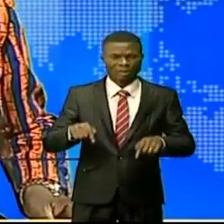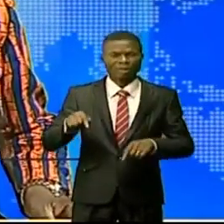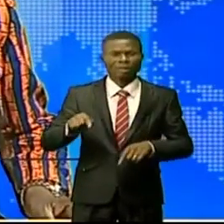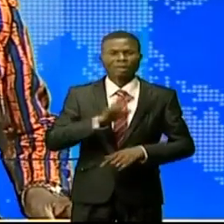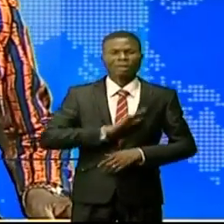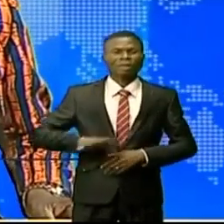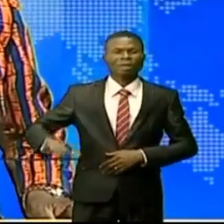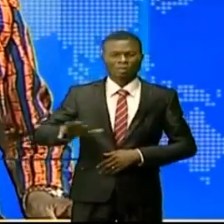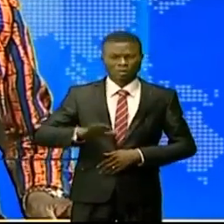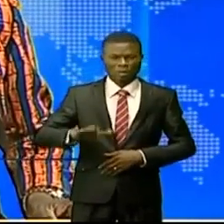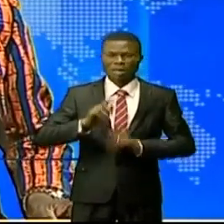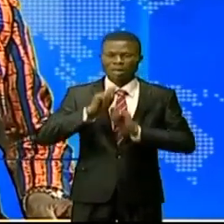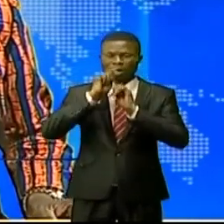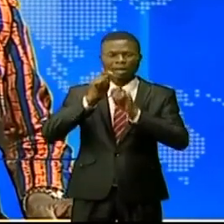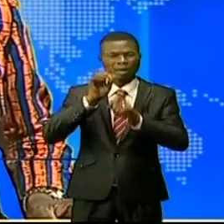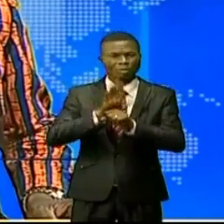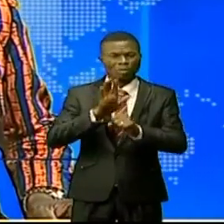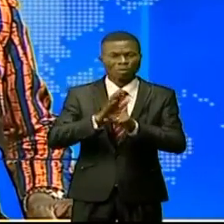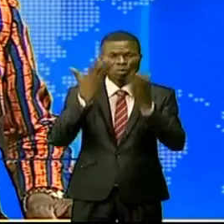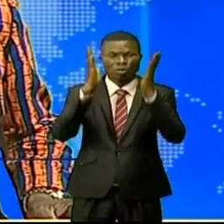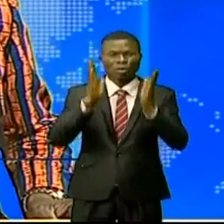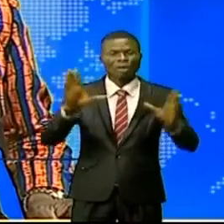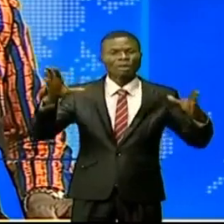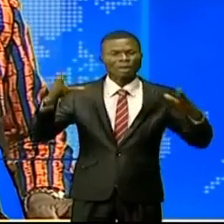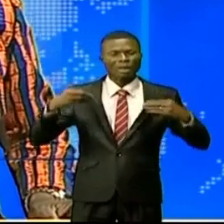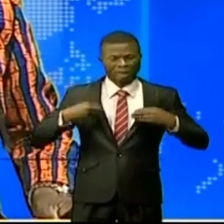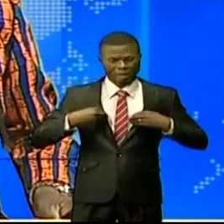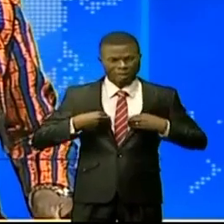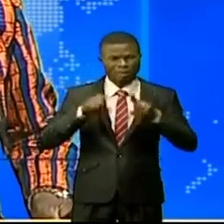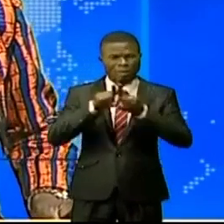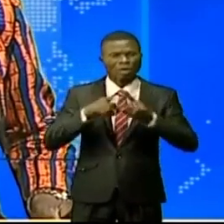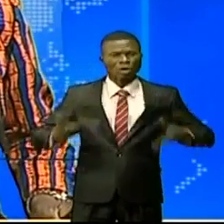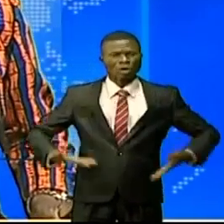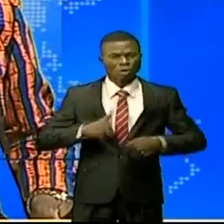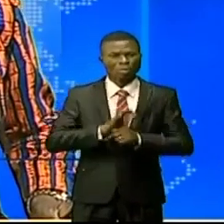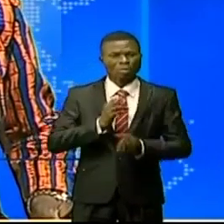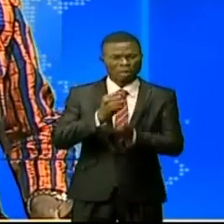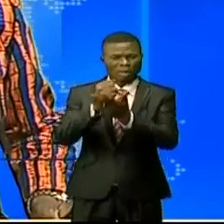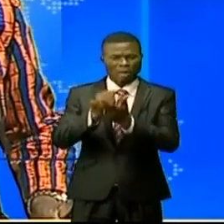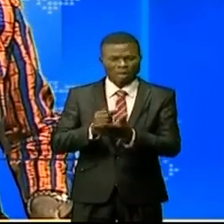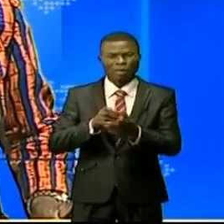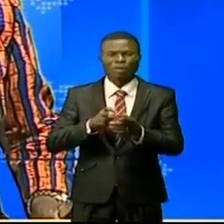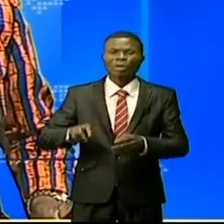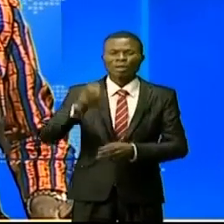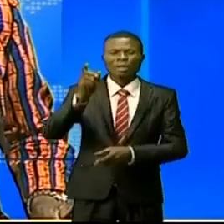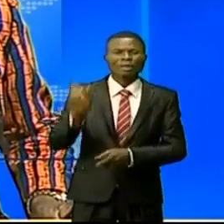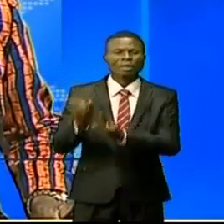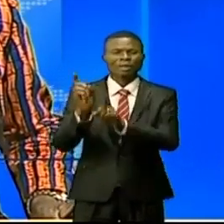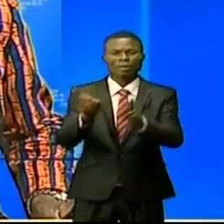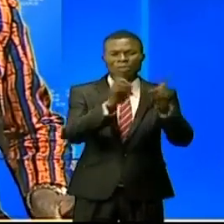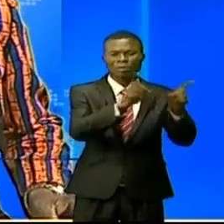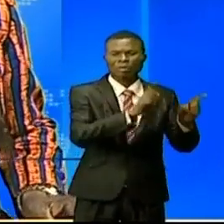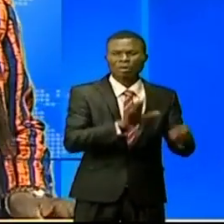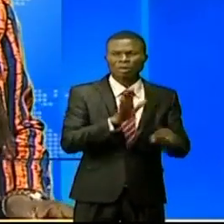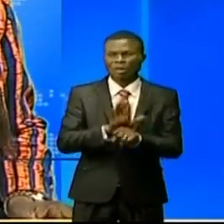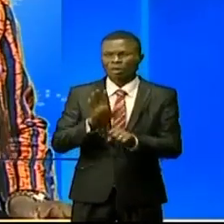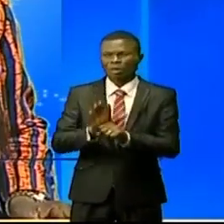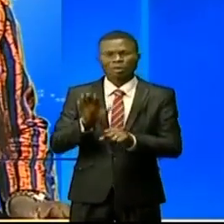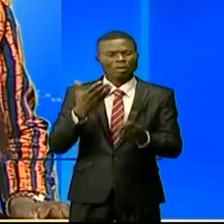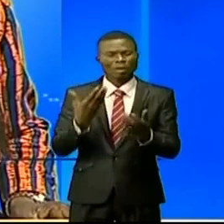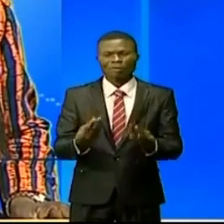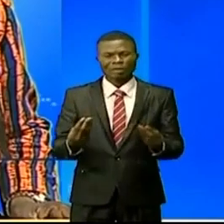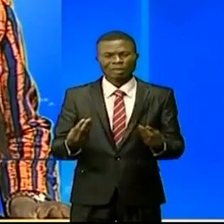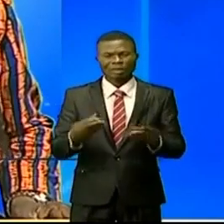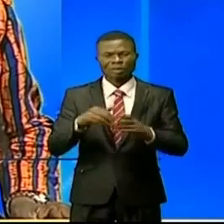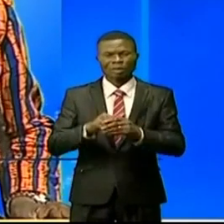République. Un geste salué par les étudiants qui va leur permettre la mobilité. Pour le ministre de l'Enseignement supérieur et